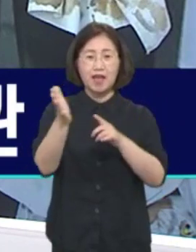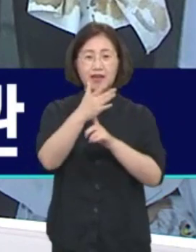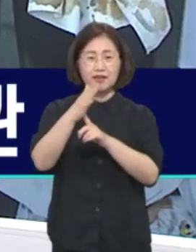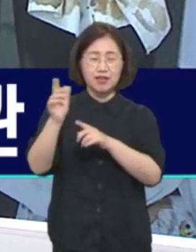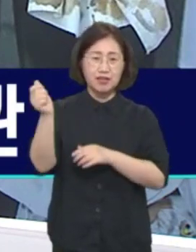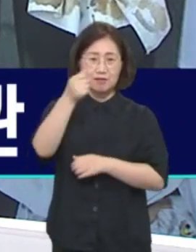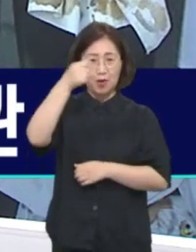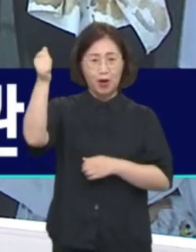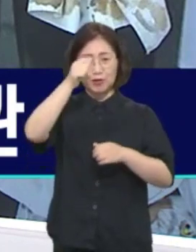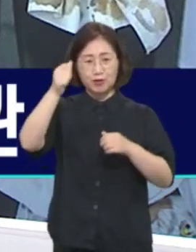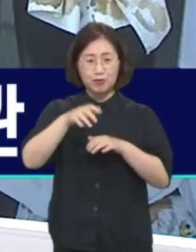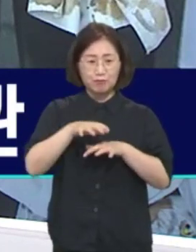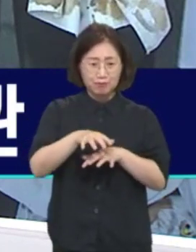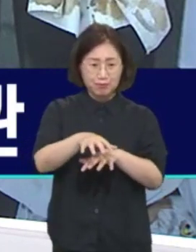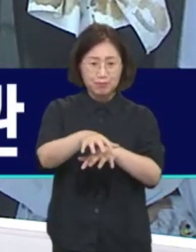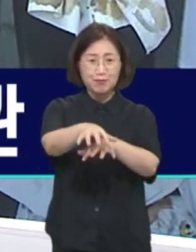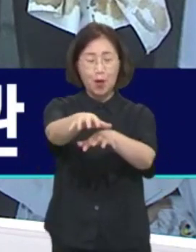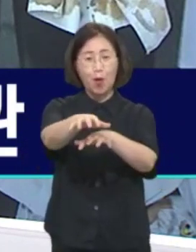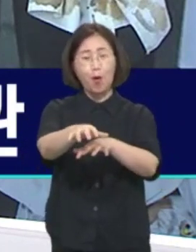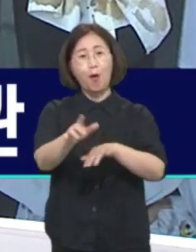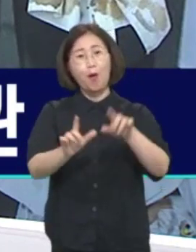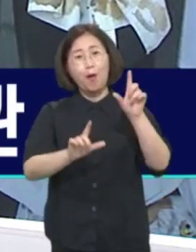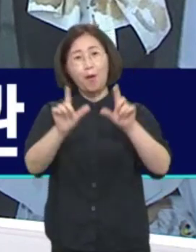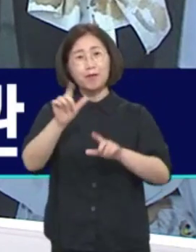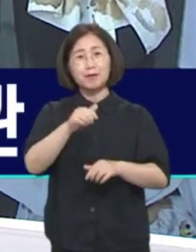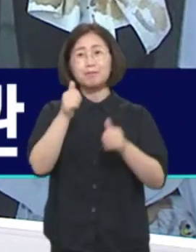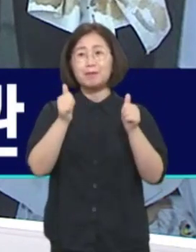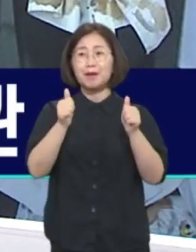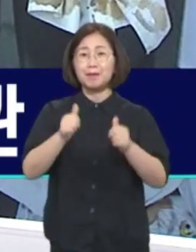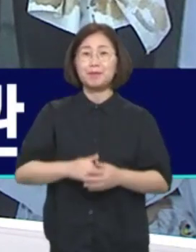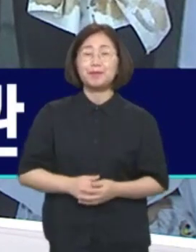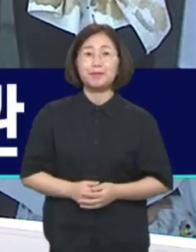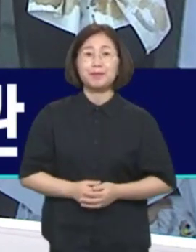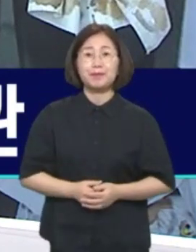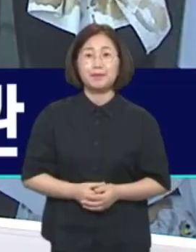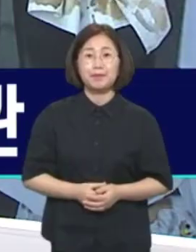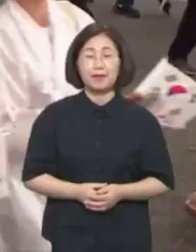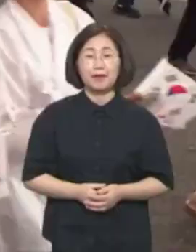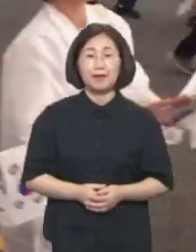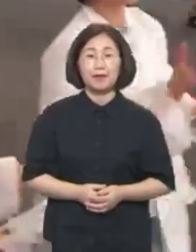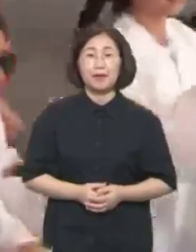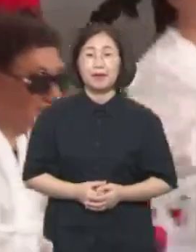메우며 질서 있는 행진으로 장관을 연출했습니다. 보도에 김진석 기자입니다.